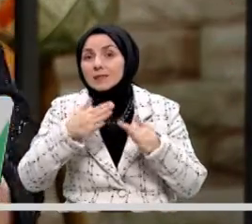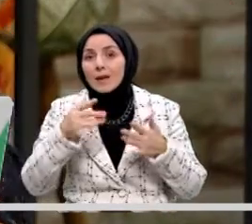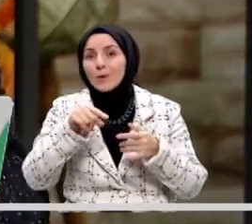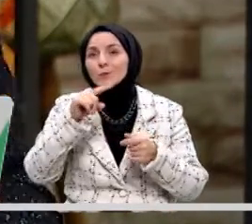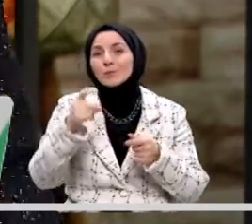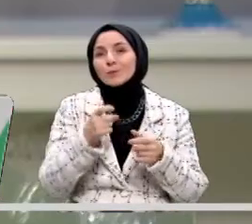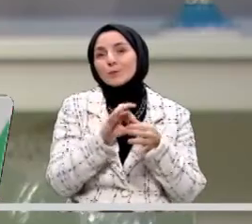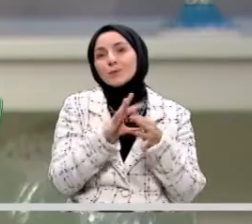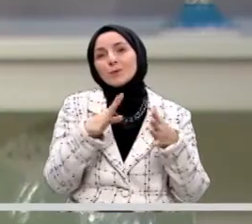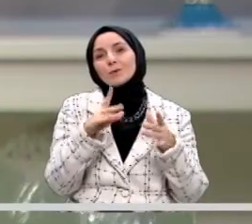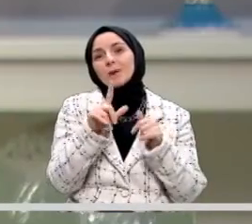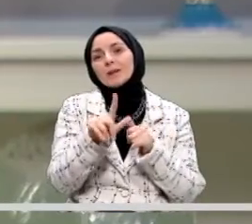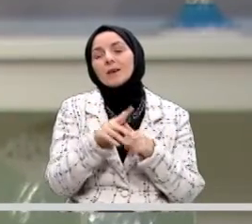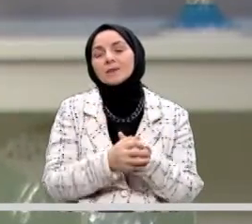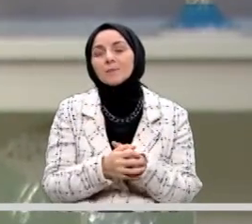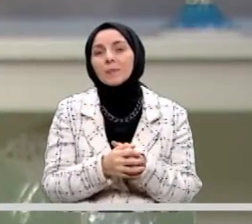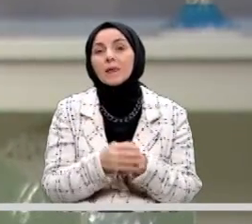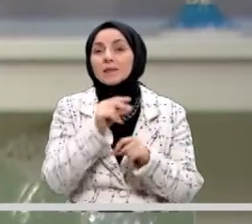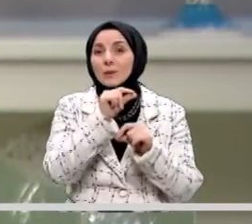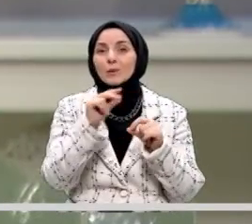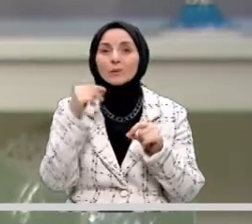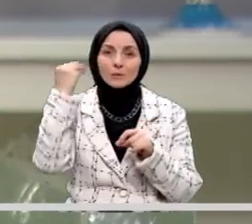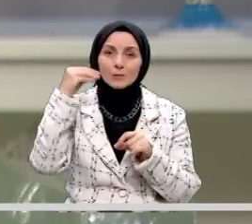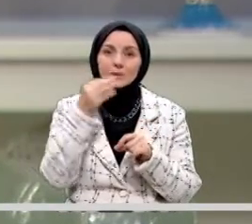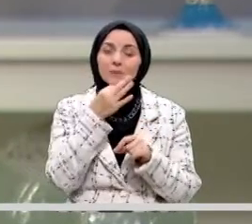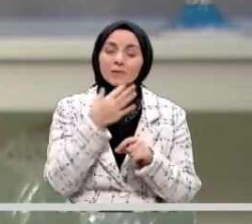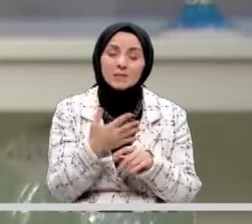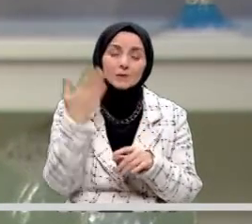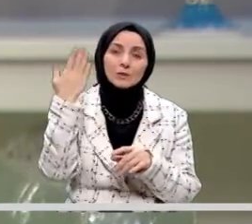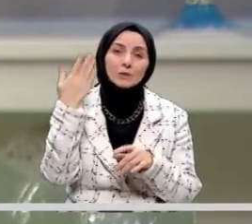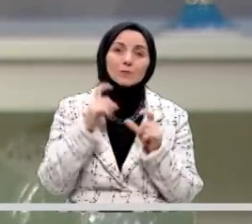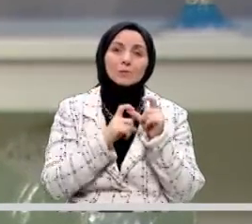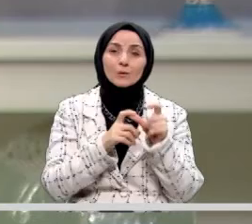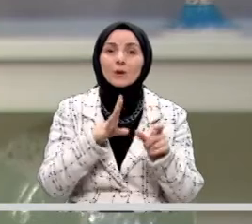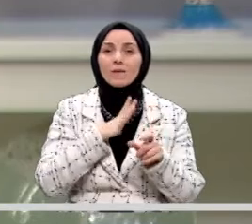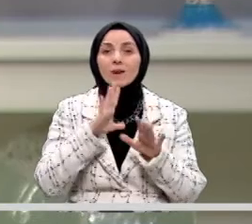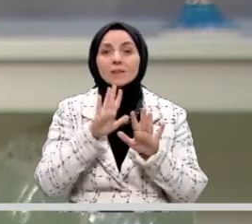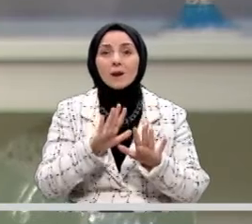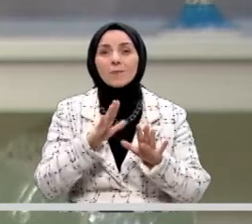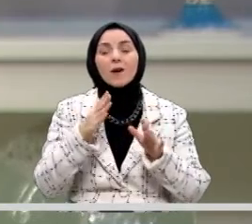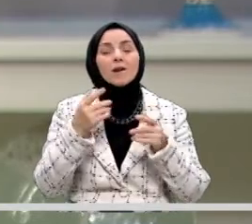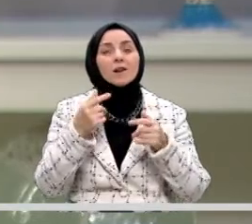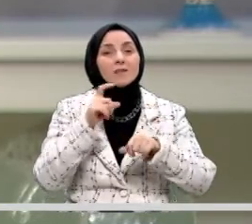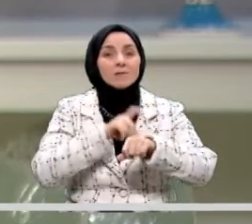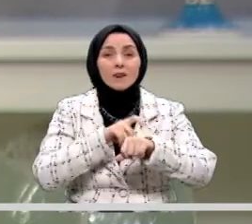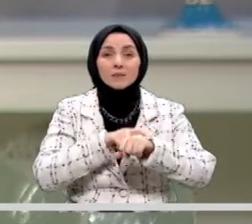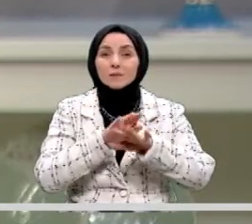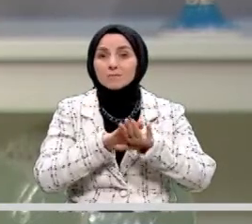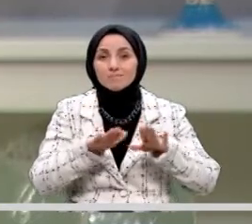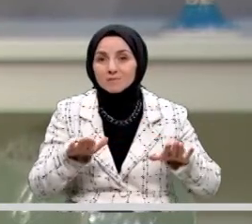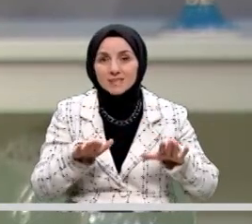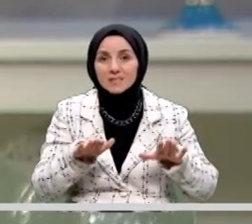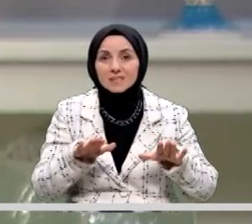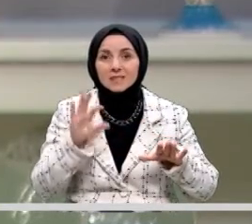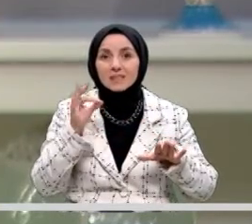Peki Özgür Hocam çok teşekkür ediyorum Aslında birkaç sorumuz daha vardı izleyicilerimizden de özür dilerim Gerçekten vaktimiz yetmediği için yoksa çok kıymetli bir soru vardı